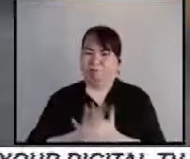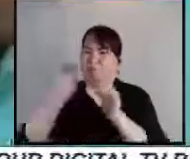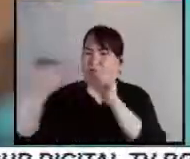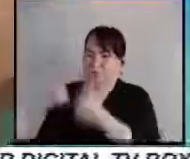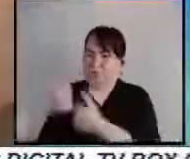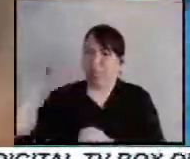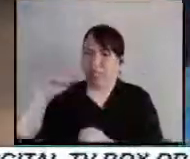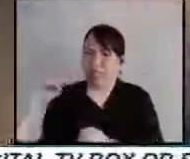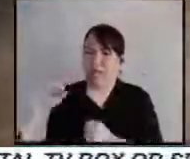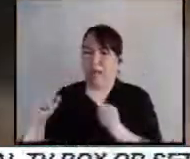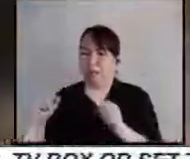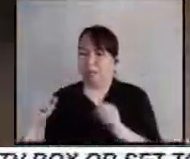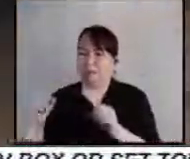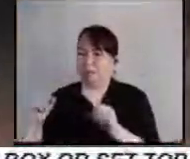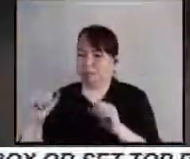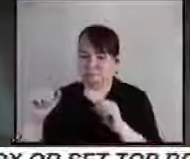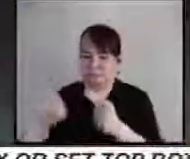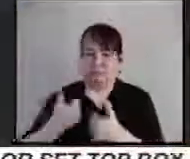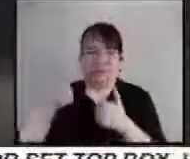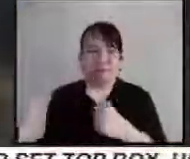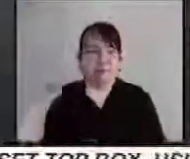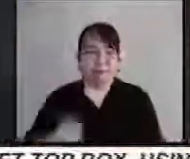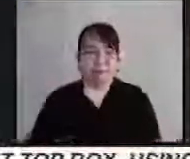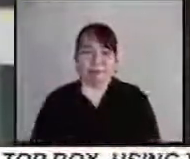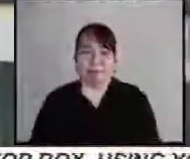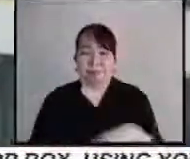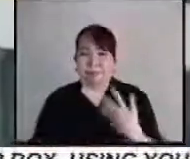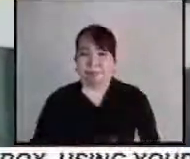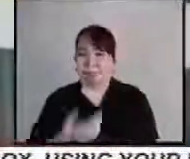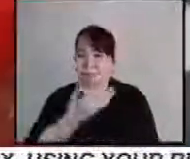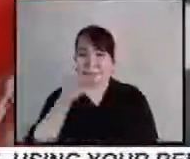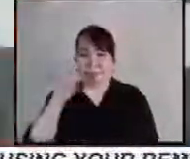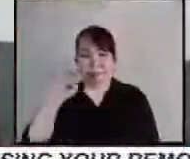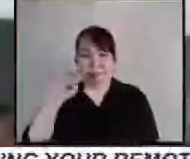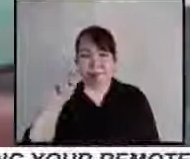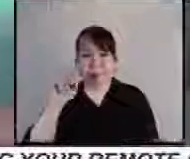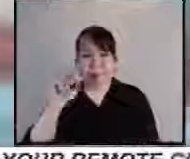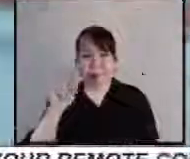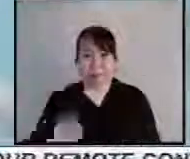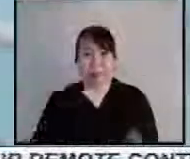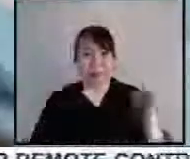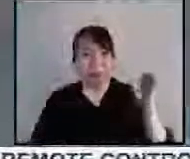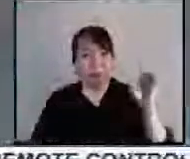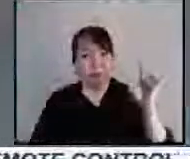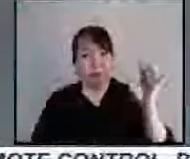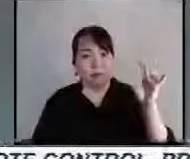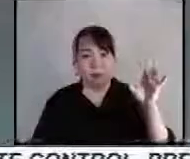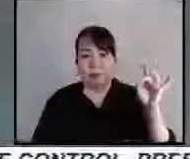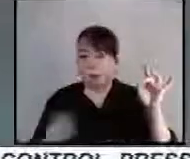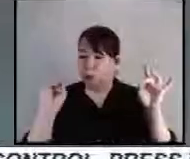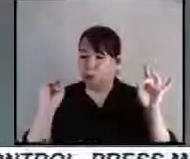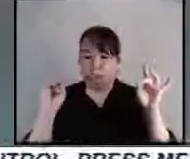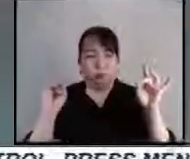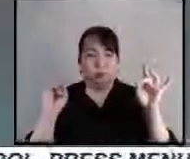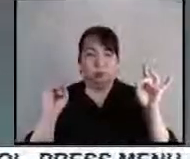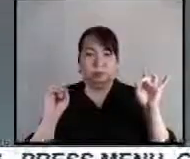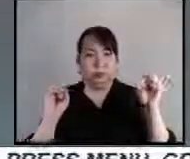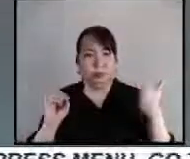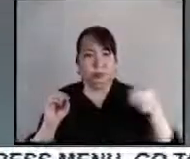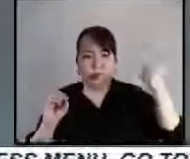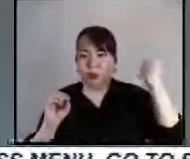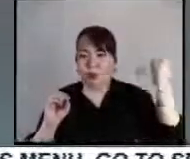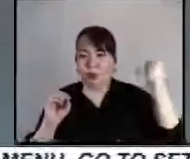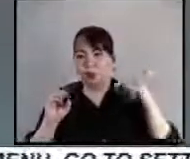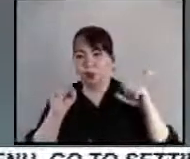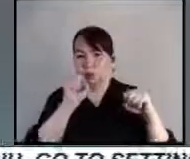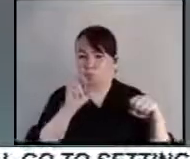career. Hawak ni Martin ang malinis na 18-0 win-loss record at 12 knockout, habang may 15-2-1 win-loss